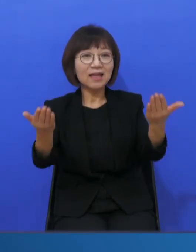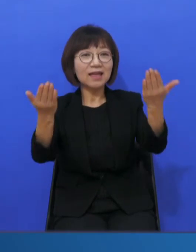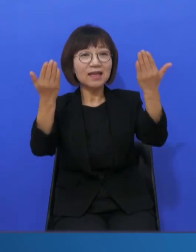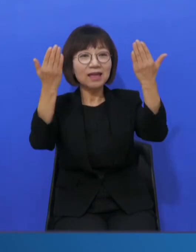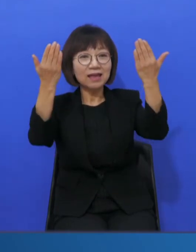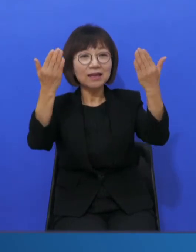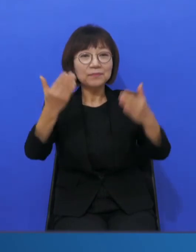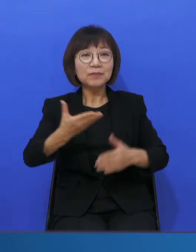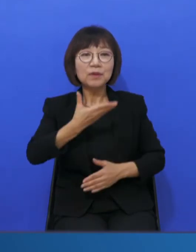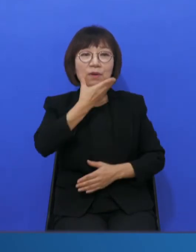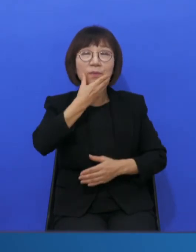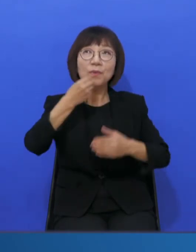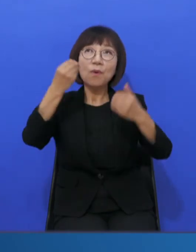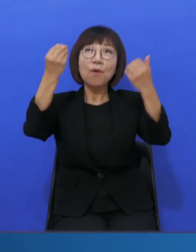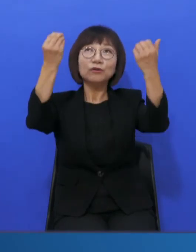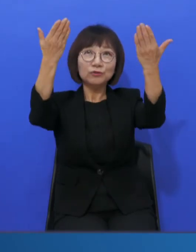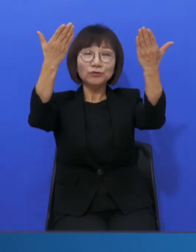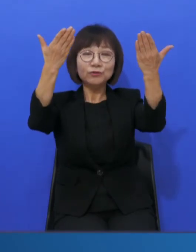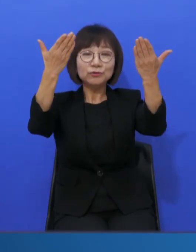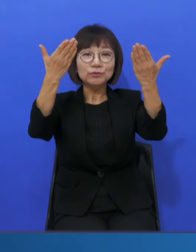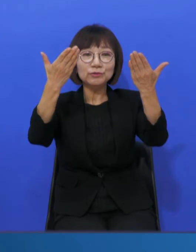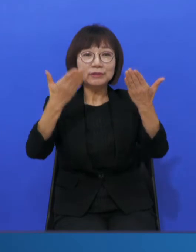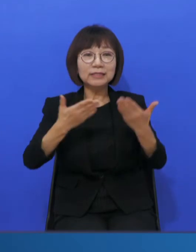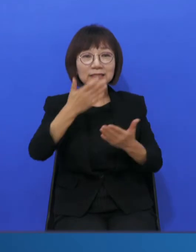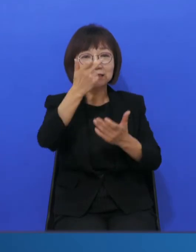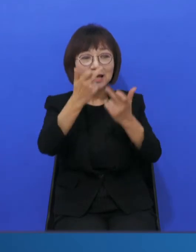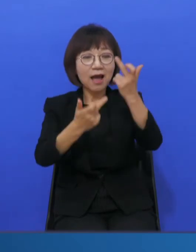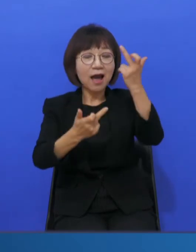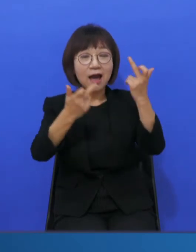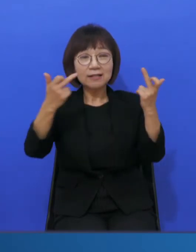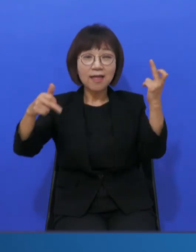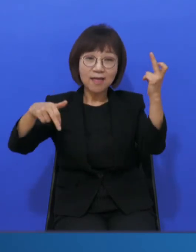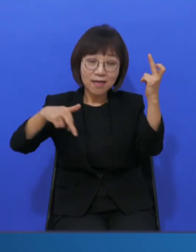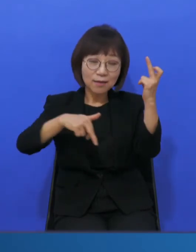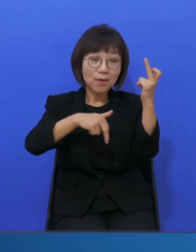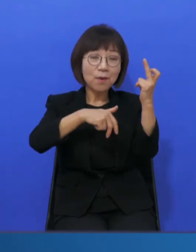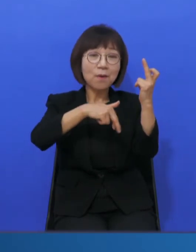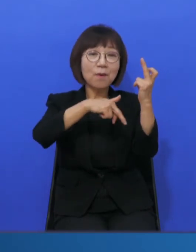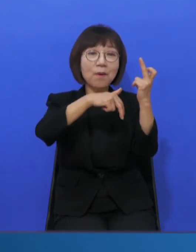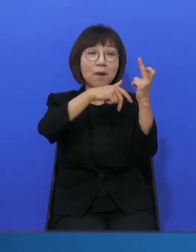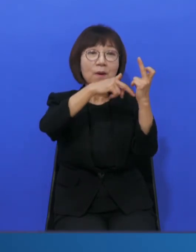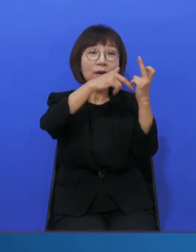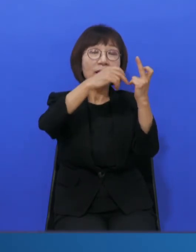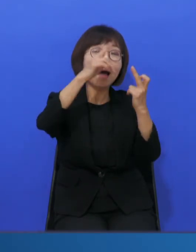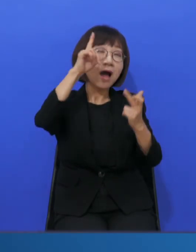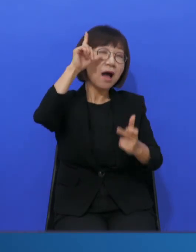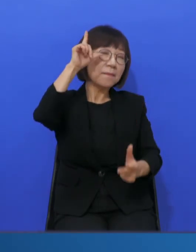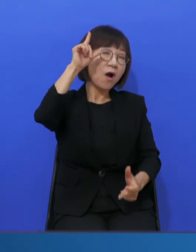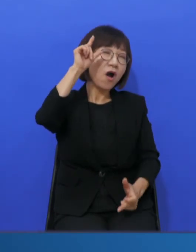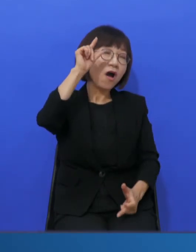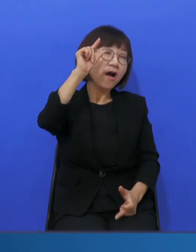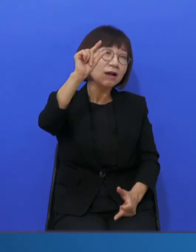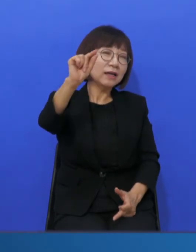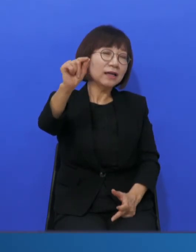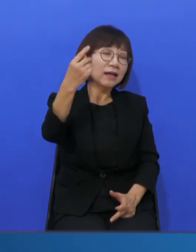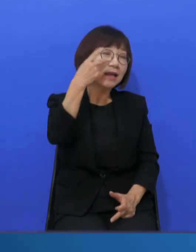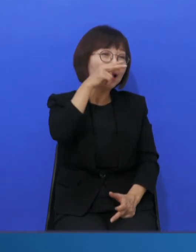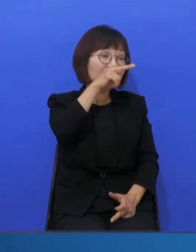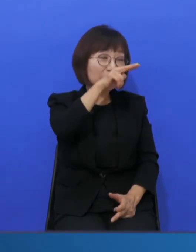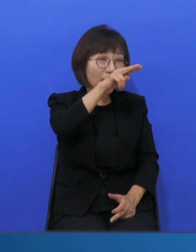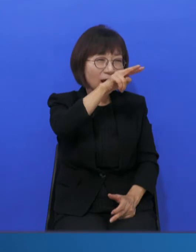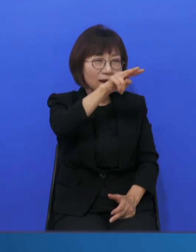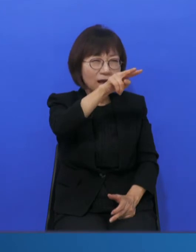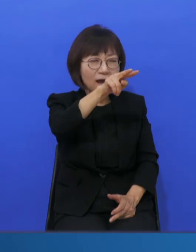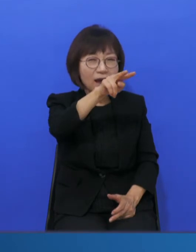찬양하겠네. 복 주실 산에 올라 멀리